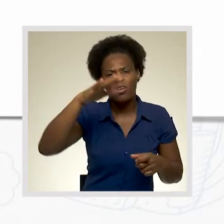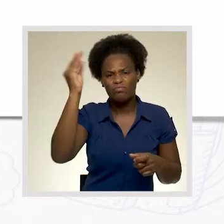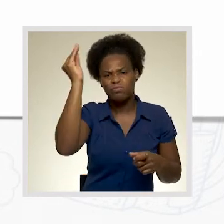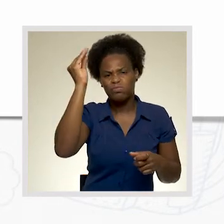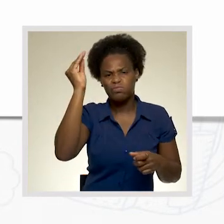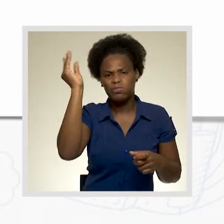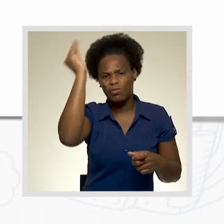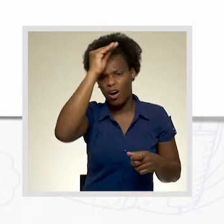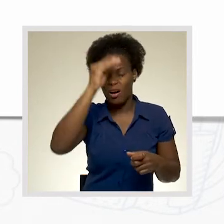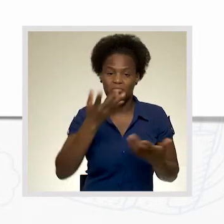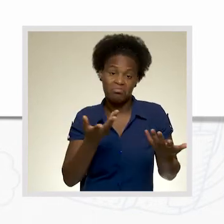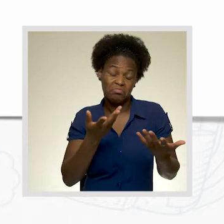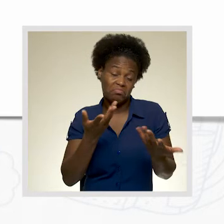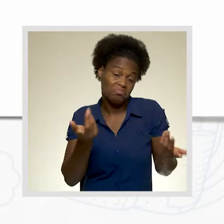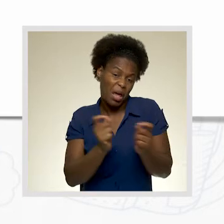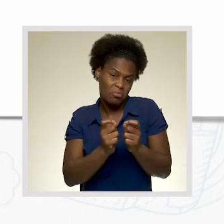voisin.